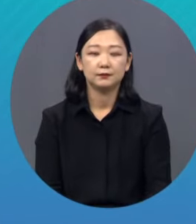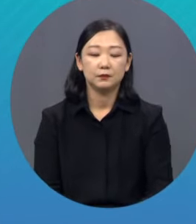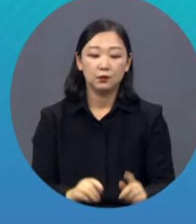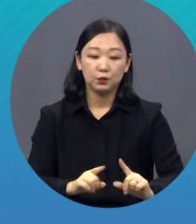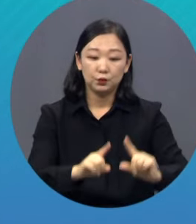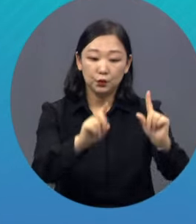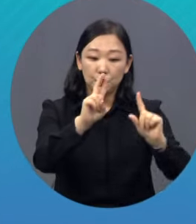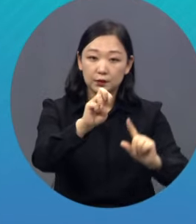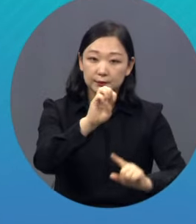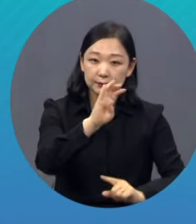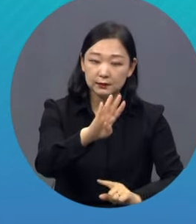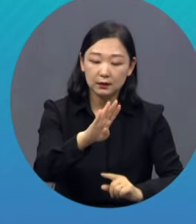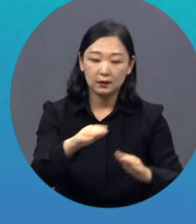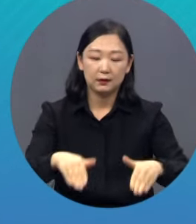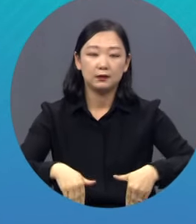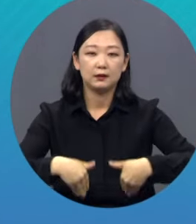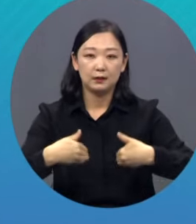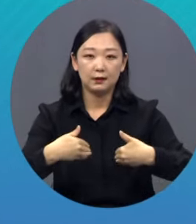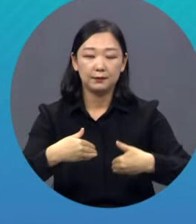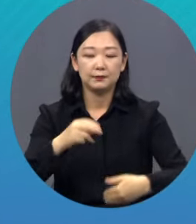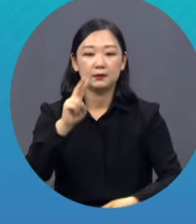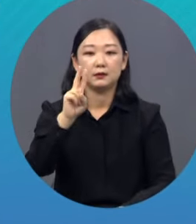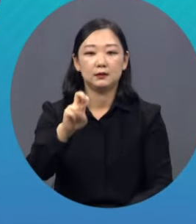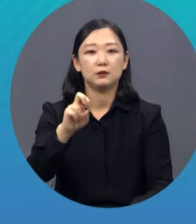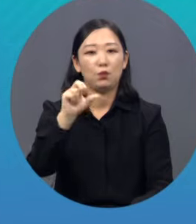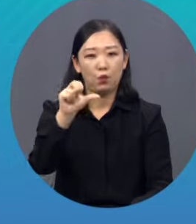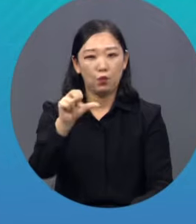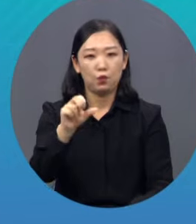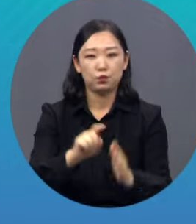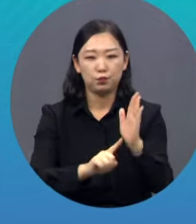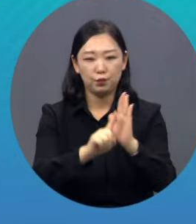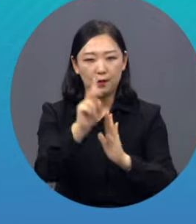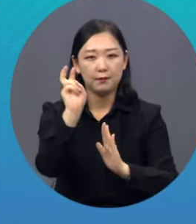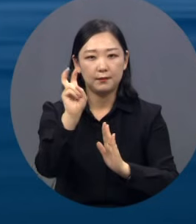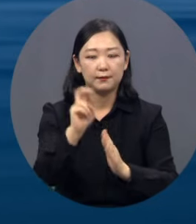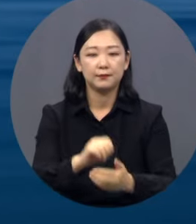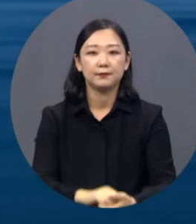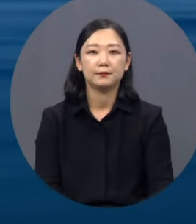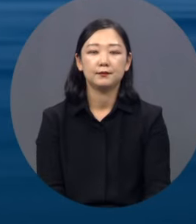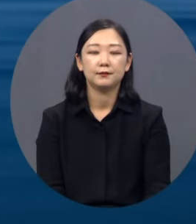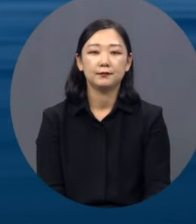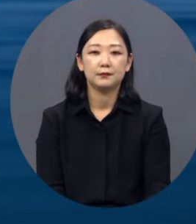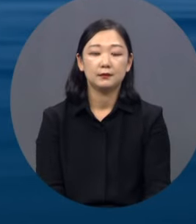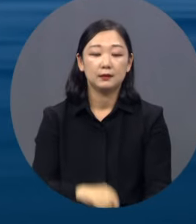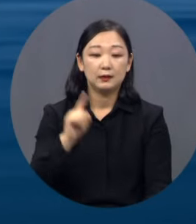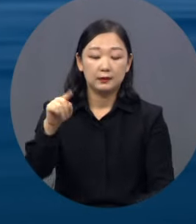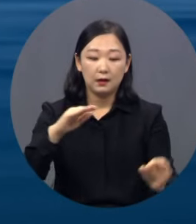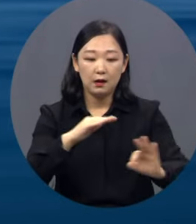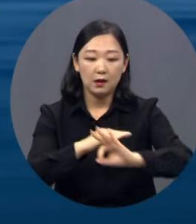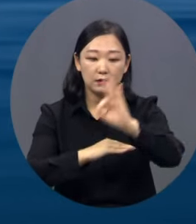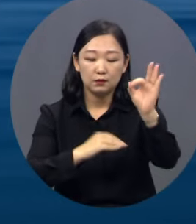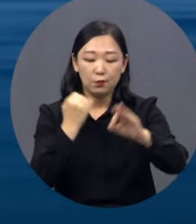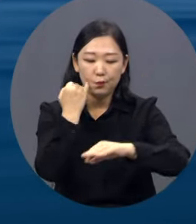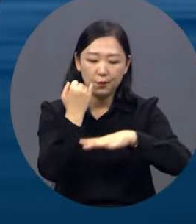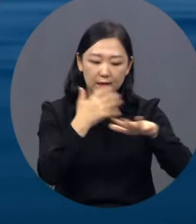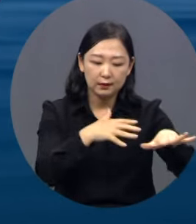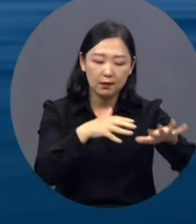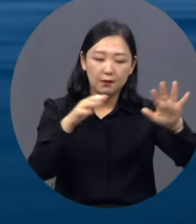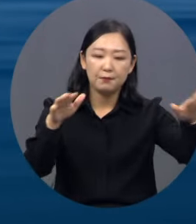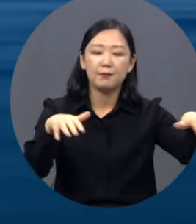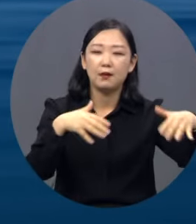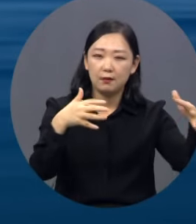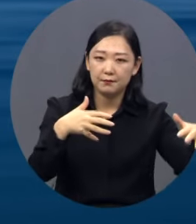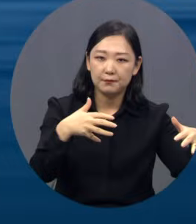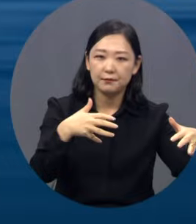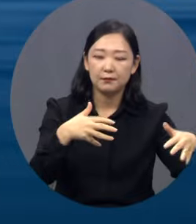동부 지역 24도 남부 지역은 25도까지 오르겠습니다 내일 오전부터 바다에도 바람이 불기 시작할